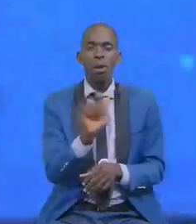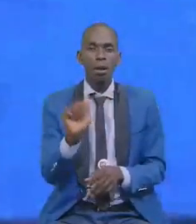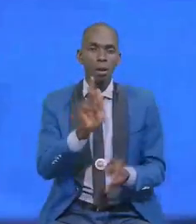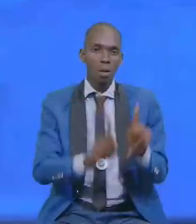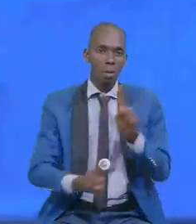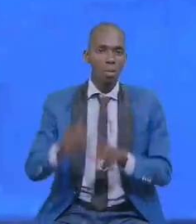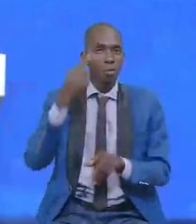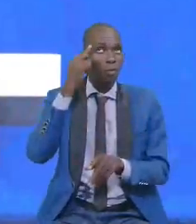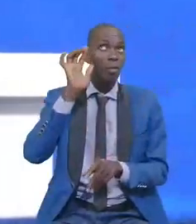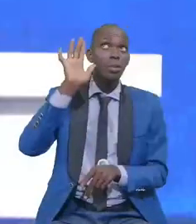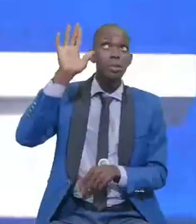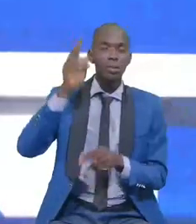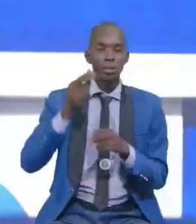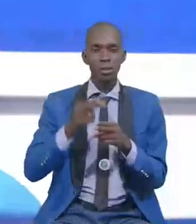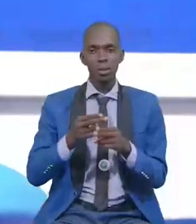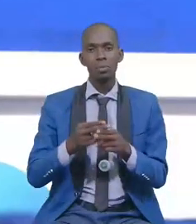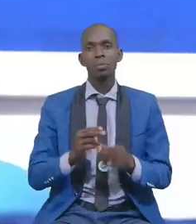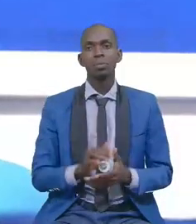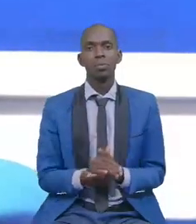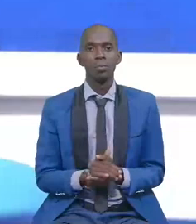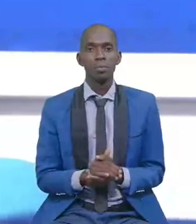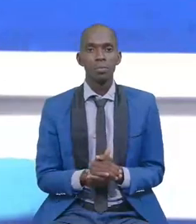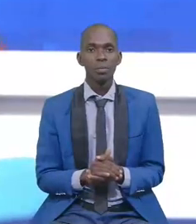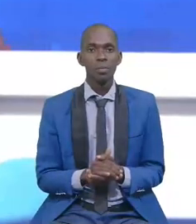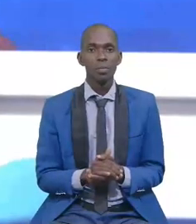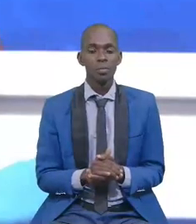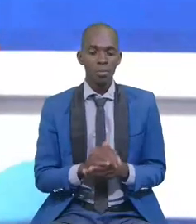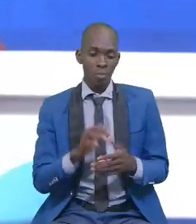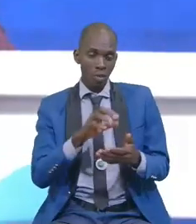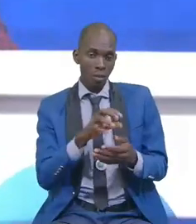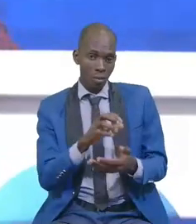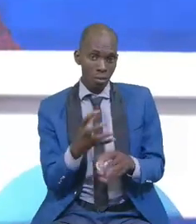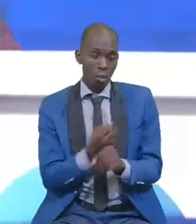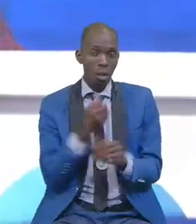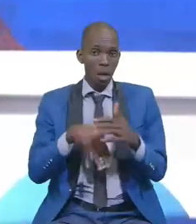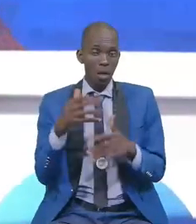De choisir du milieu d'eux un peuple qui porta son nom.